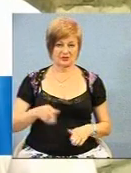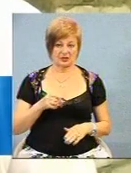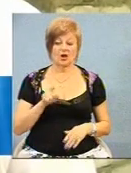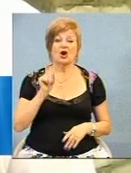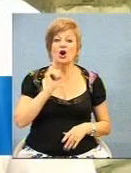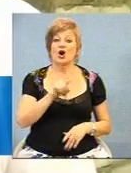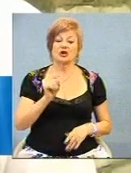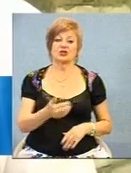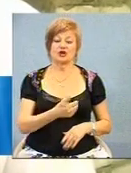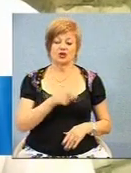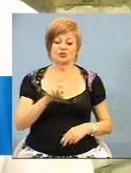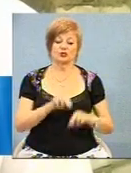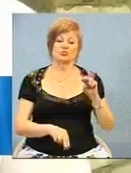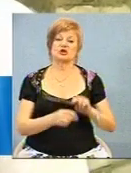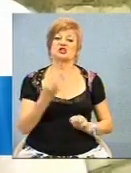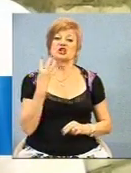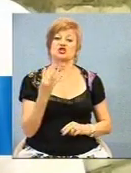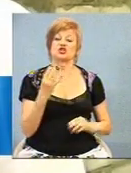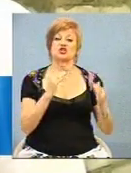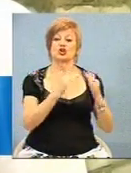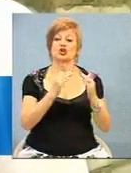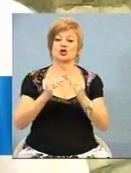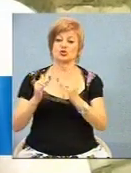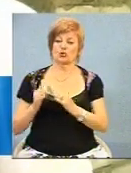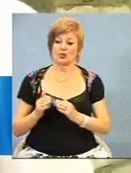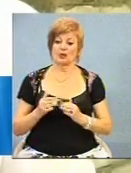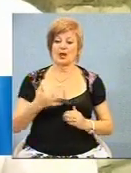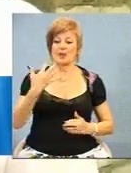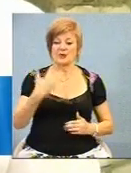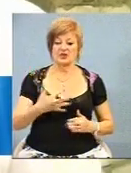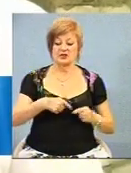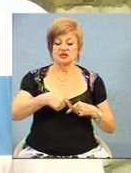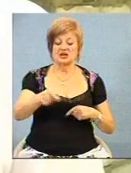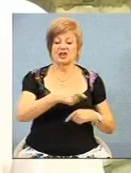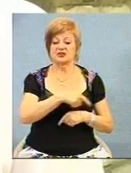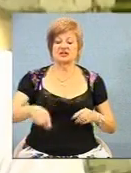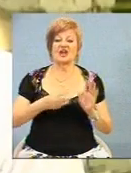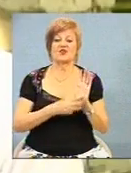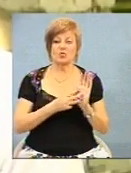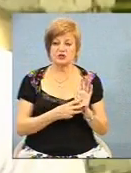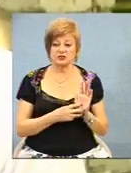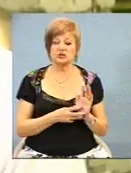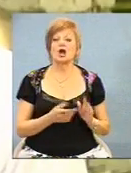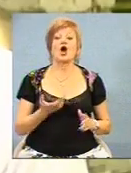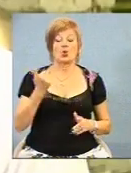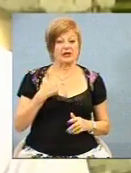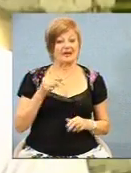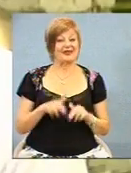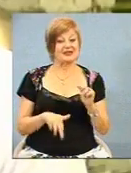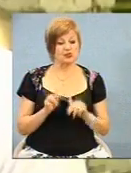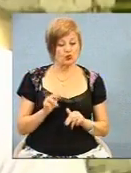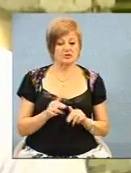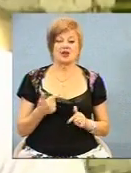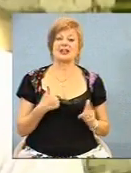хочуть побудувати тут 4 дома, говорять так. Тут 50 на 80 участок, це 4 тисячі квадратних метрів. Коли я будувався, я